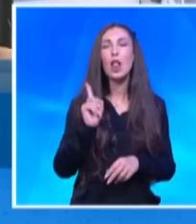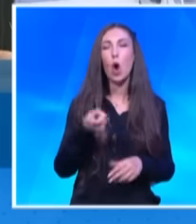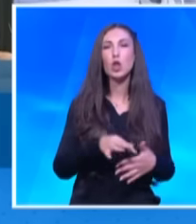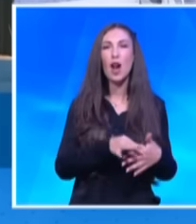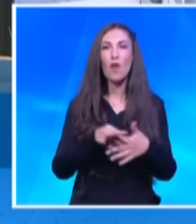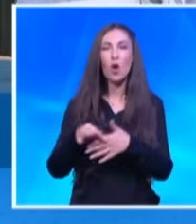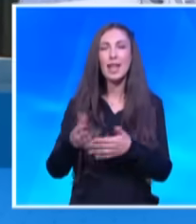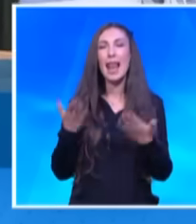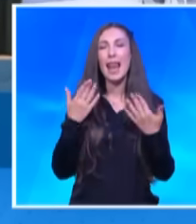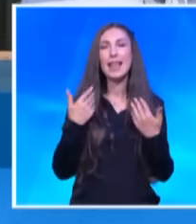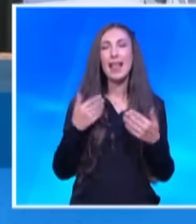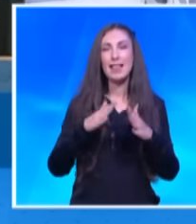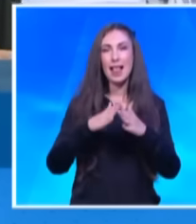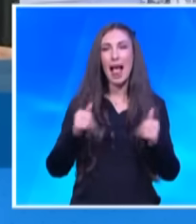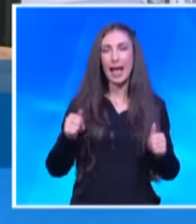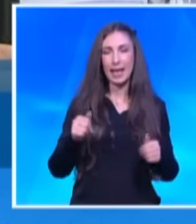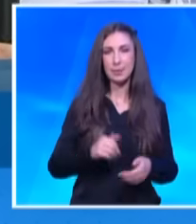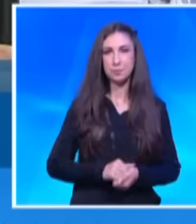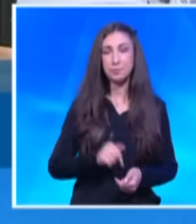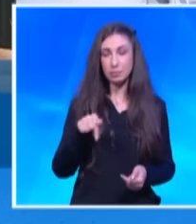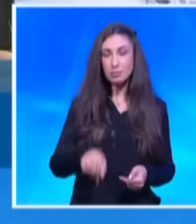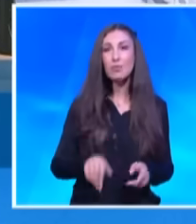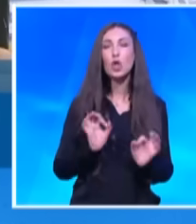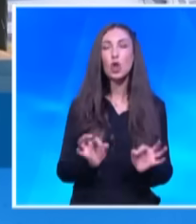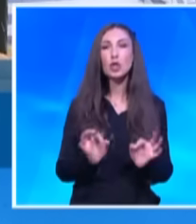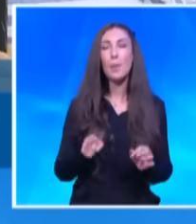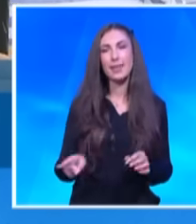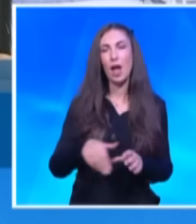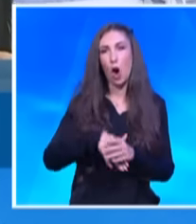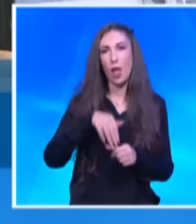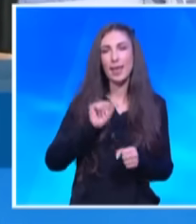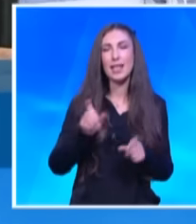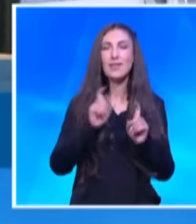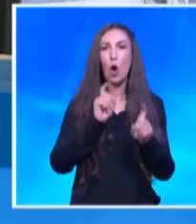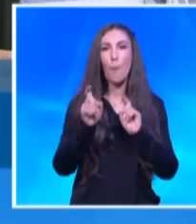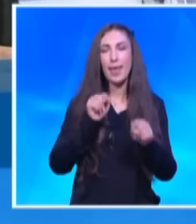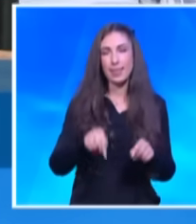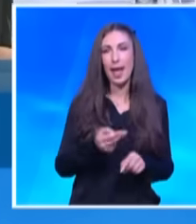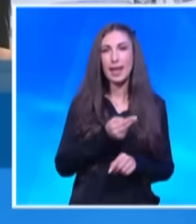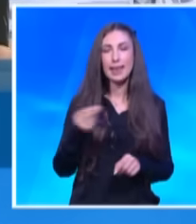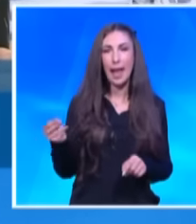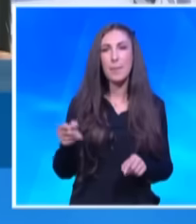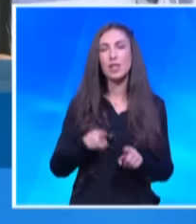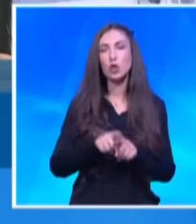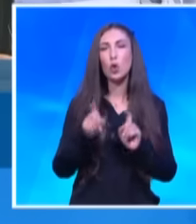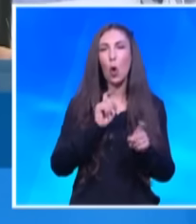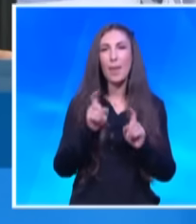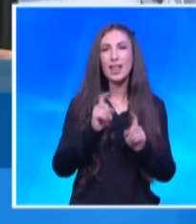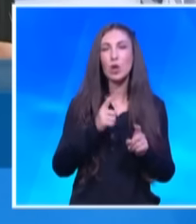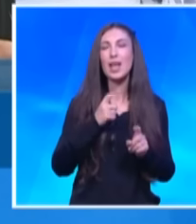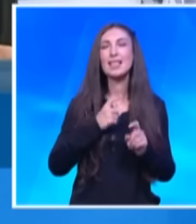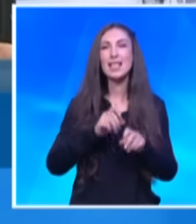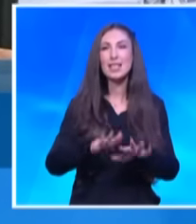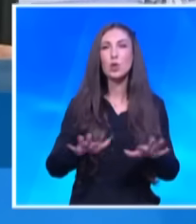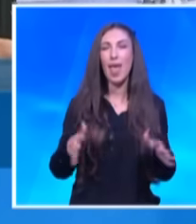ръководили летния лагер, на който са били децата. Към този момент обаче те отказаха коментар по темата и отказаха да коментират състоянието